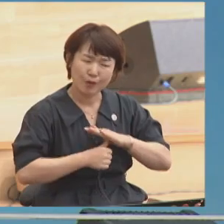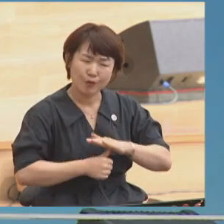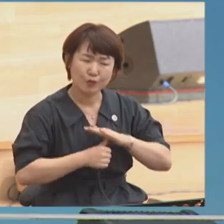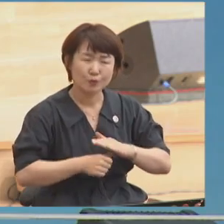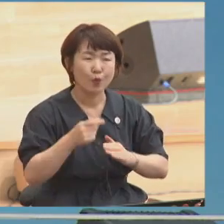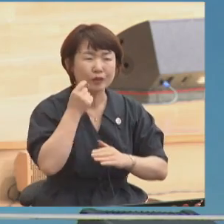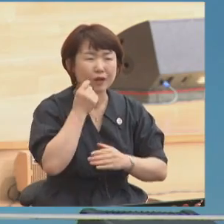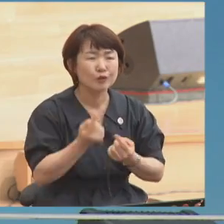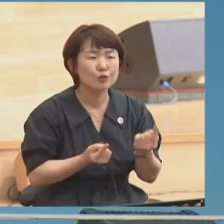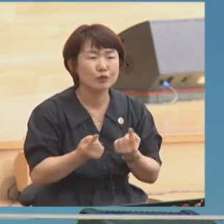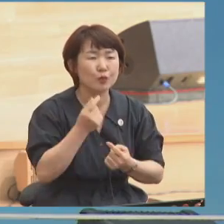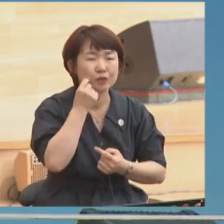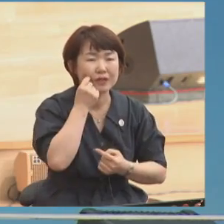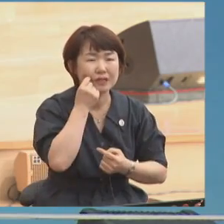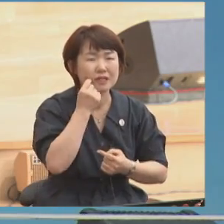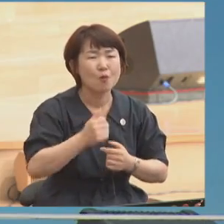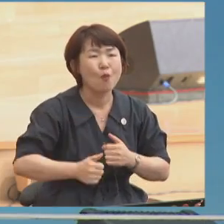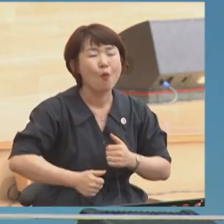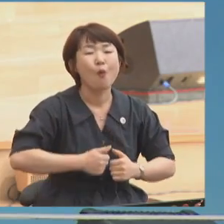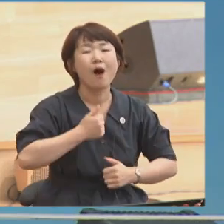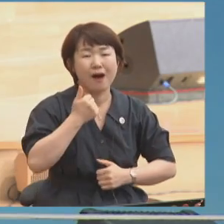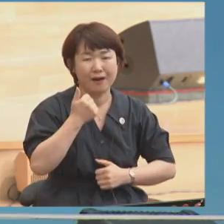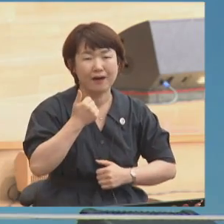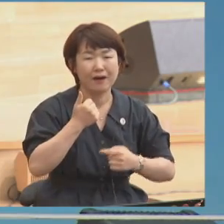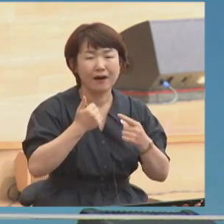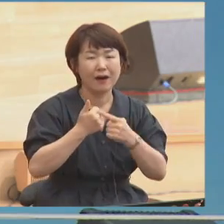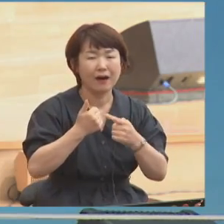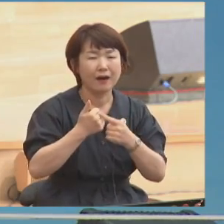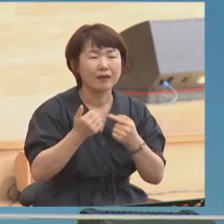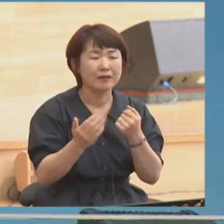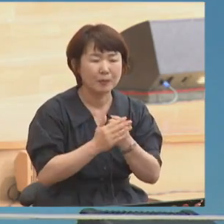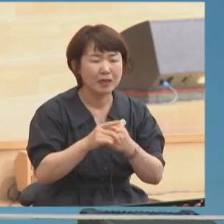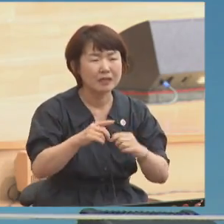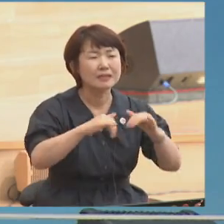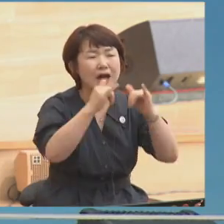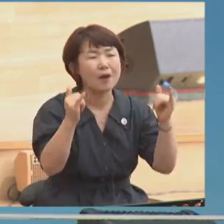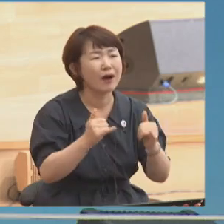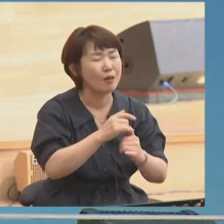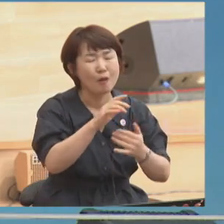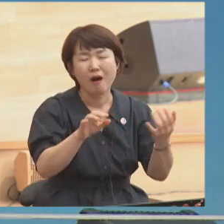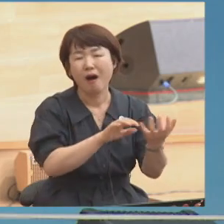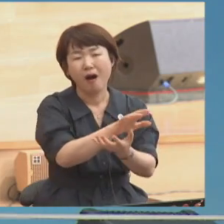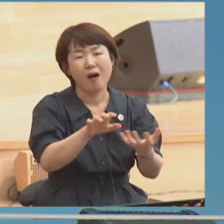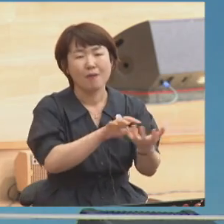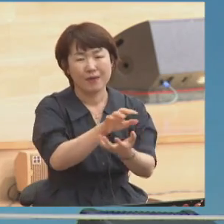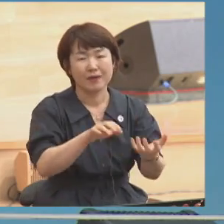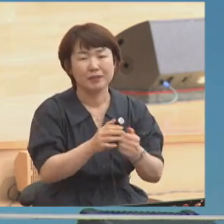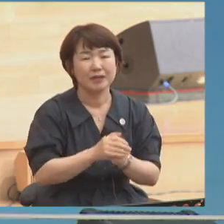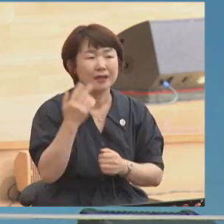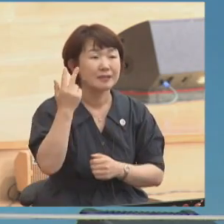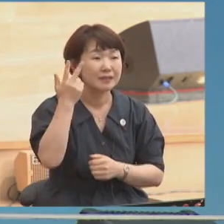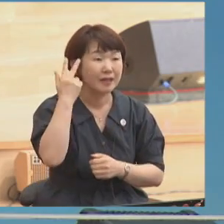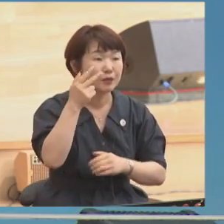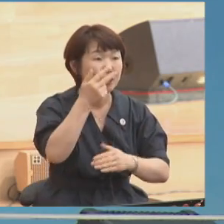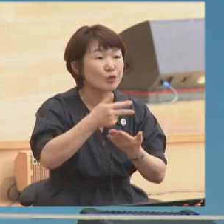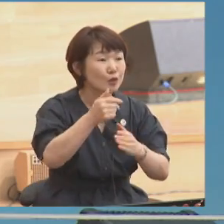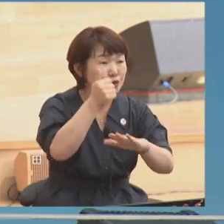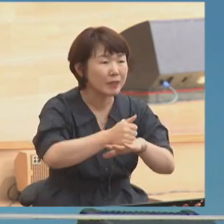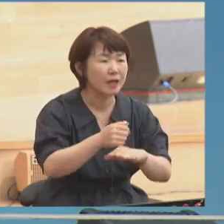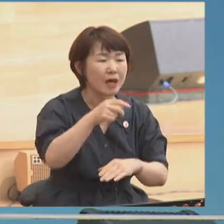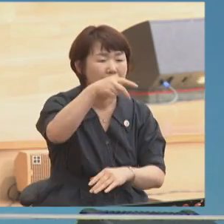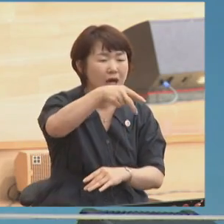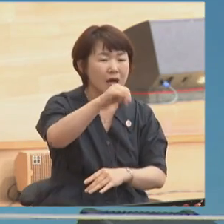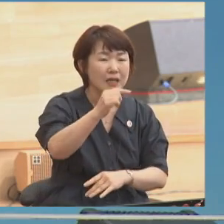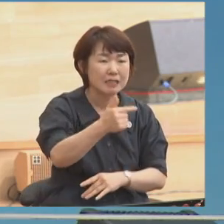분노, 통제되지 않는 분노가 이 사회를 집어삼키고 있다고 해도 과언이 아니죠. 여러분 지난 주말에 서울 신림동에